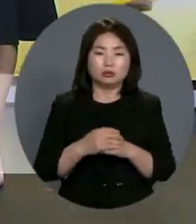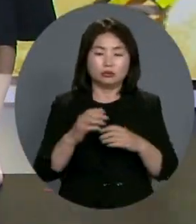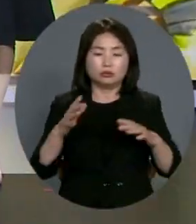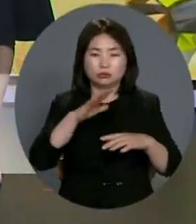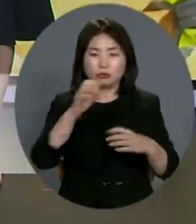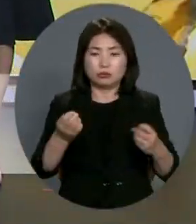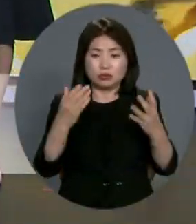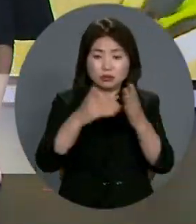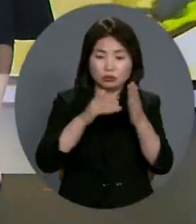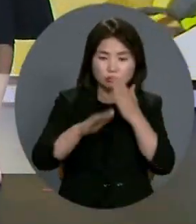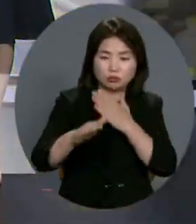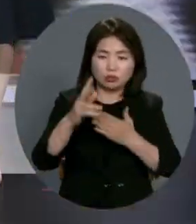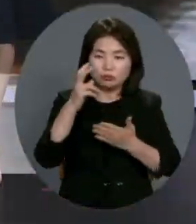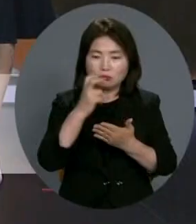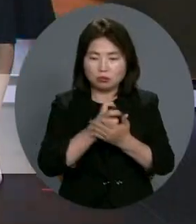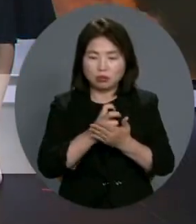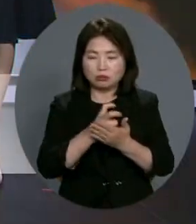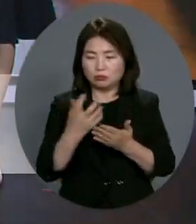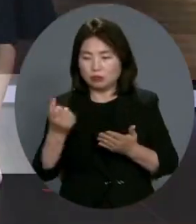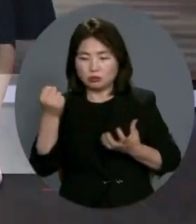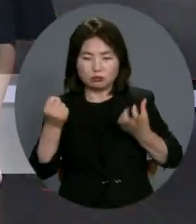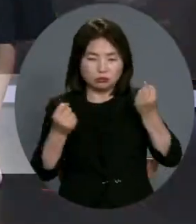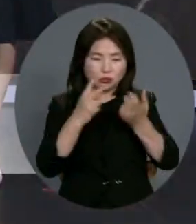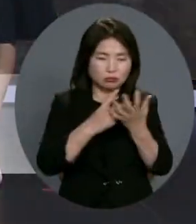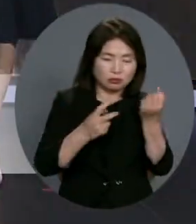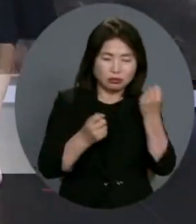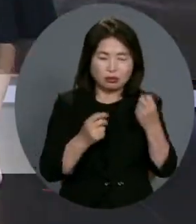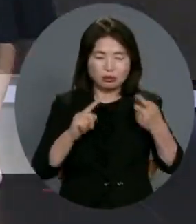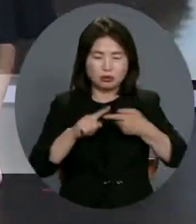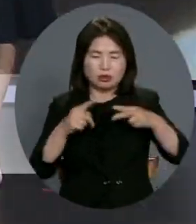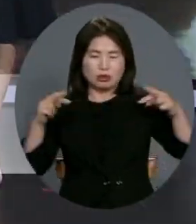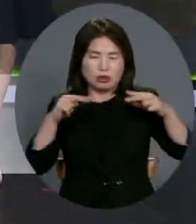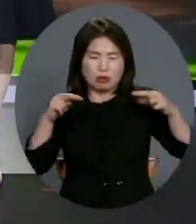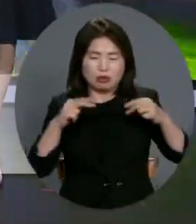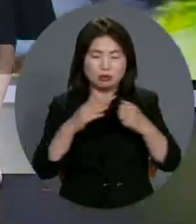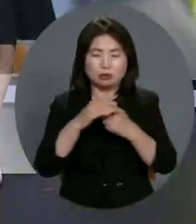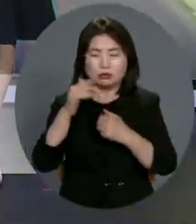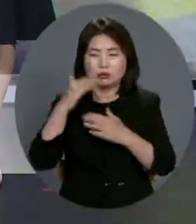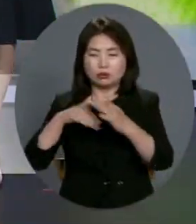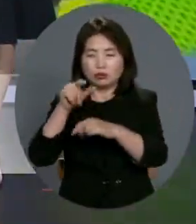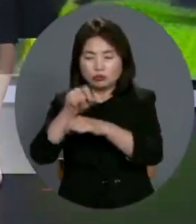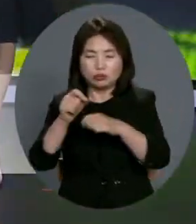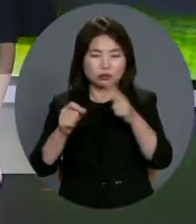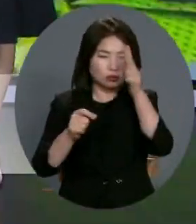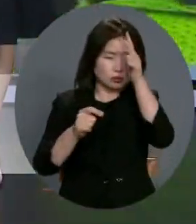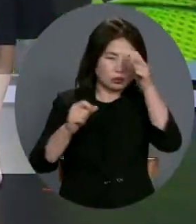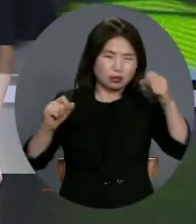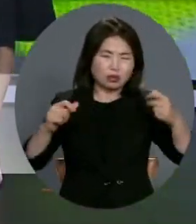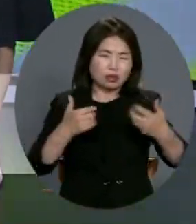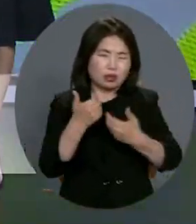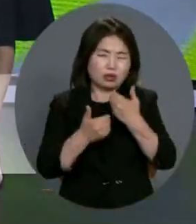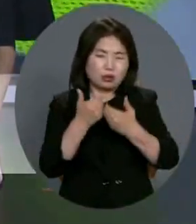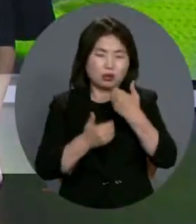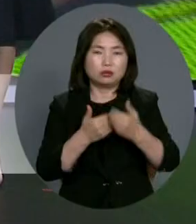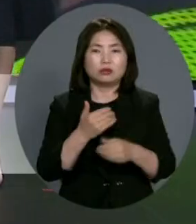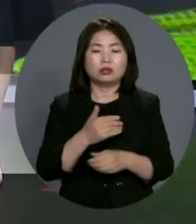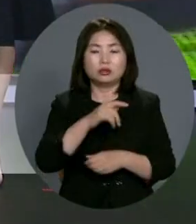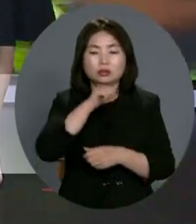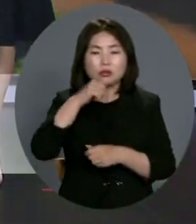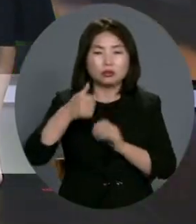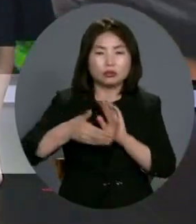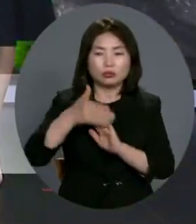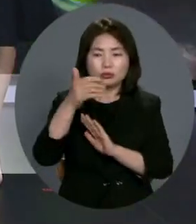축제가 끝난 뒤에도 법적 공방까지 거론되며 대구시와 경찰의 갈등은 확산하는 모양새입니다. 홍준표 시장은